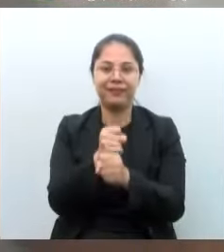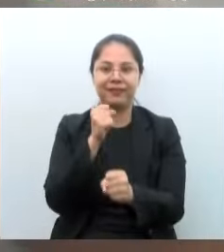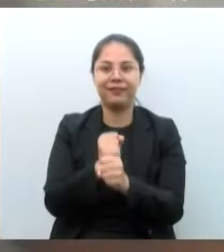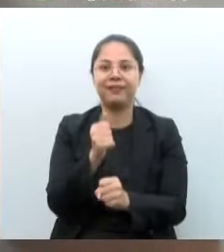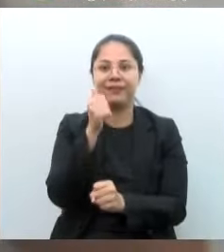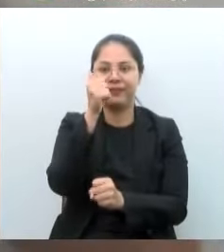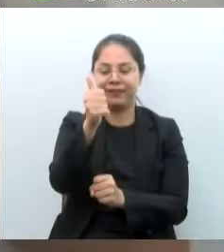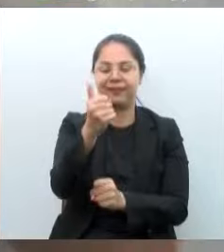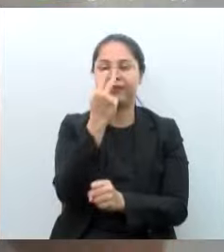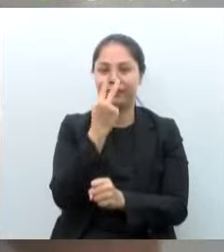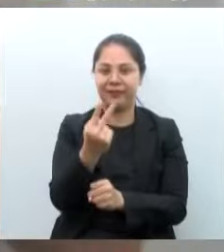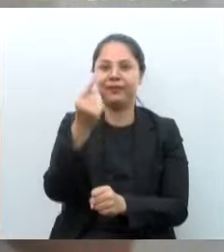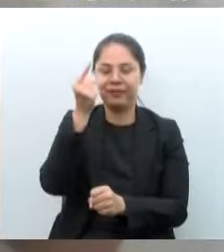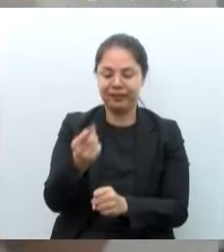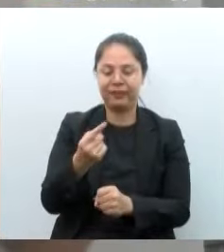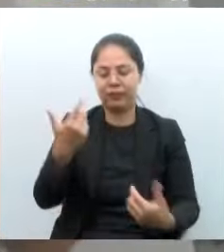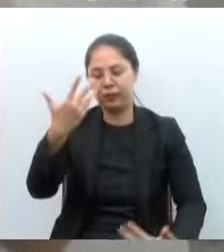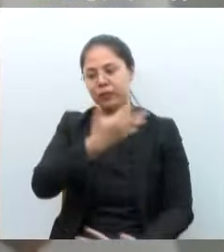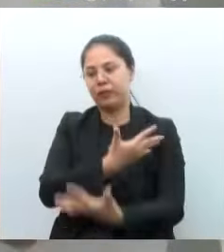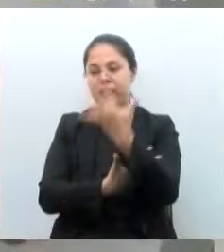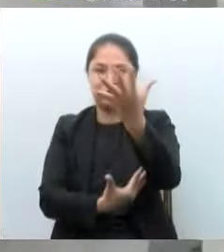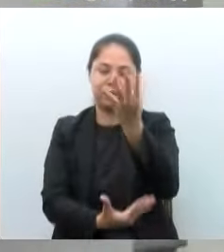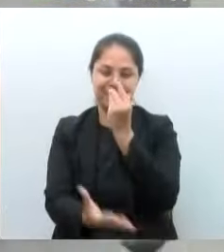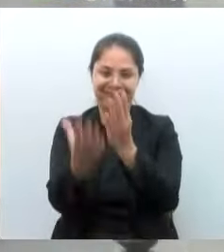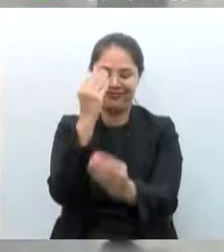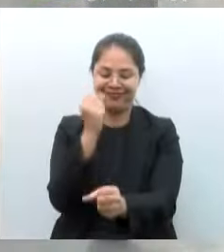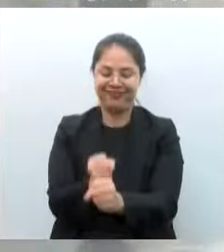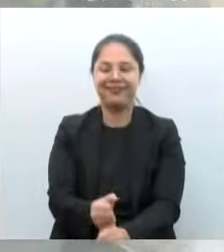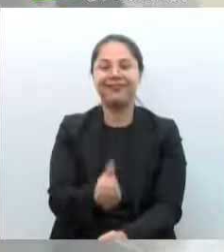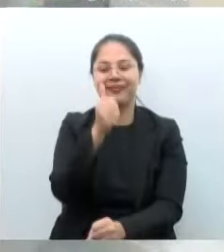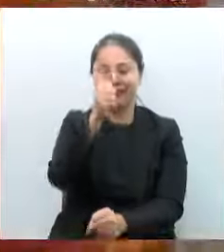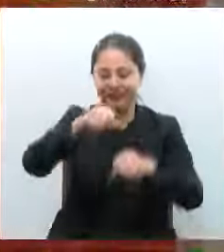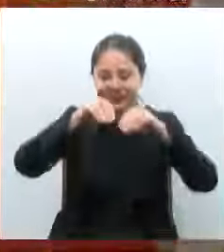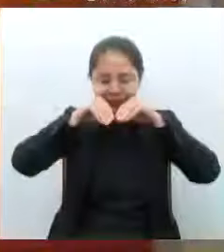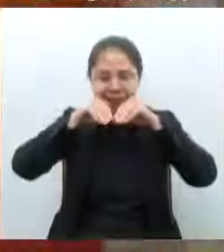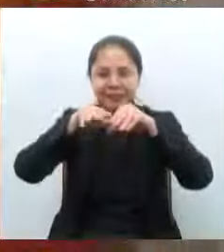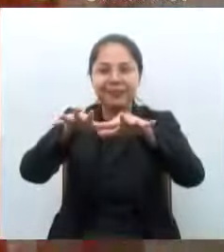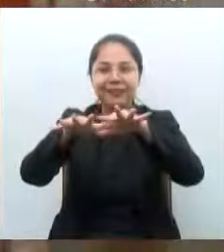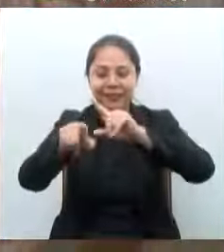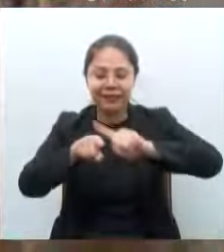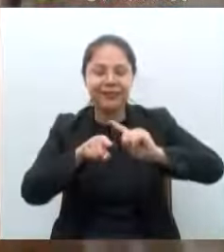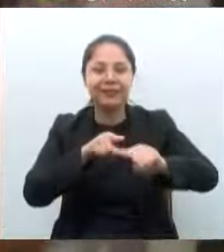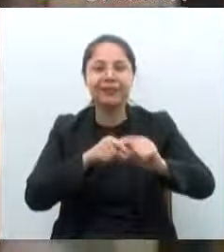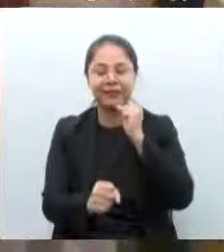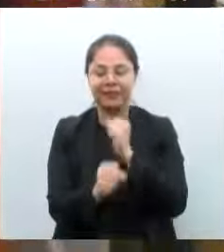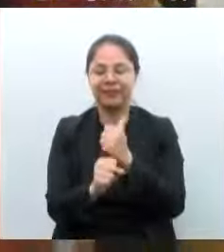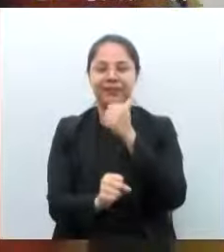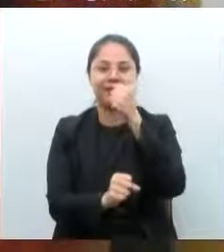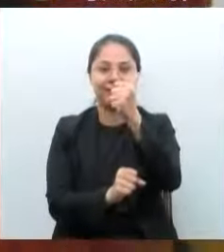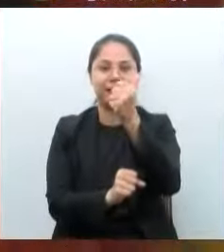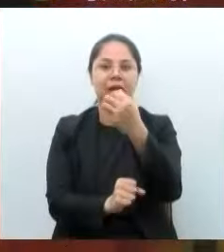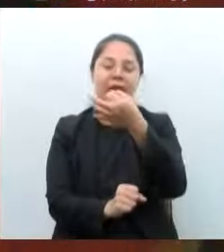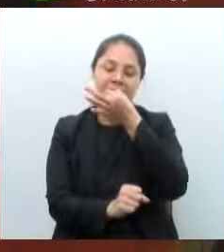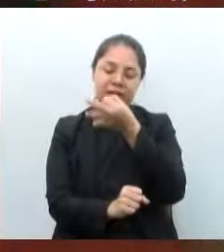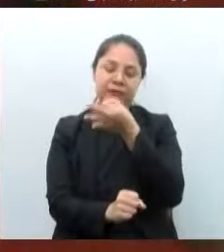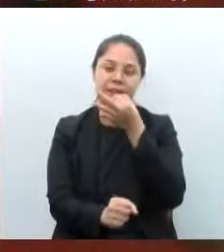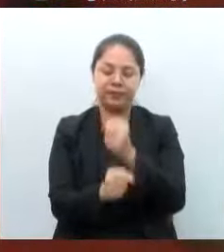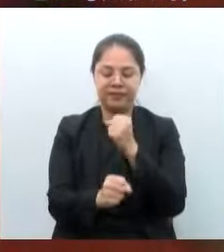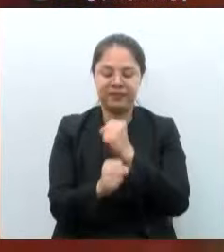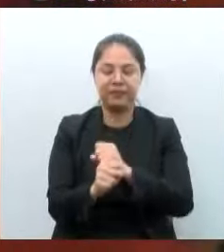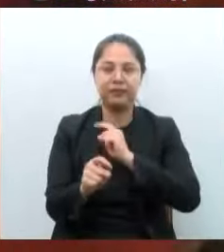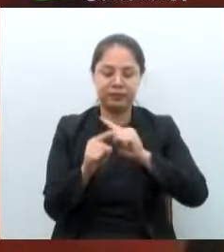องอย่างแท้จริงและได้สร้างองค์ความรู้ด้วยตนเองและยังเผยแพร่ต่อยอดองค์ความรู้นี้ในการไปสร้างงานสร้างอาชี